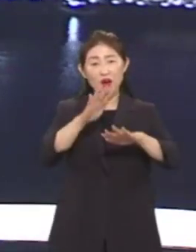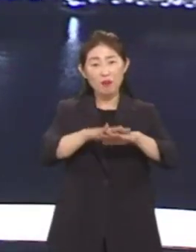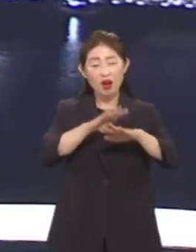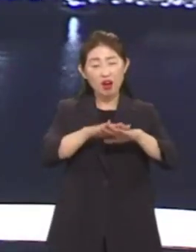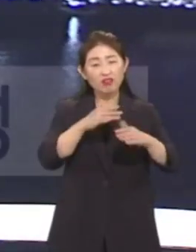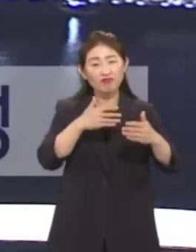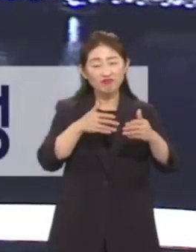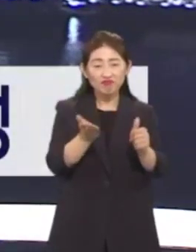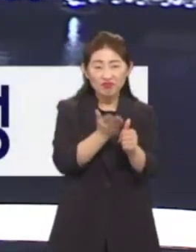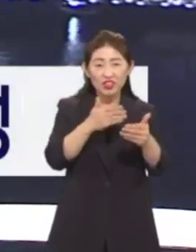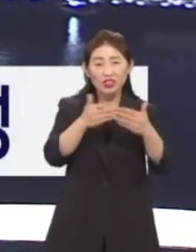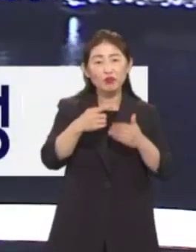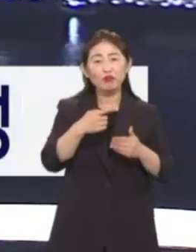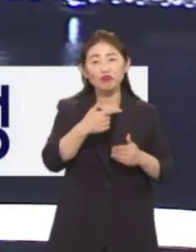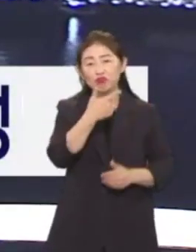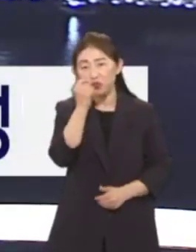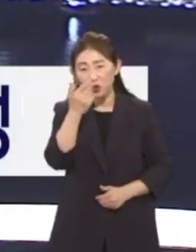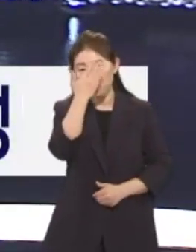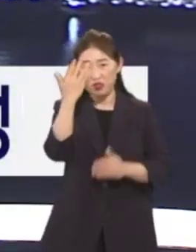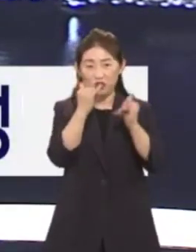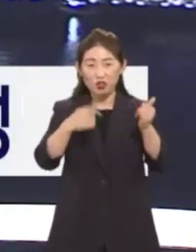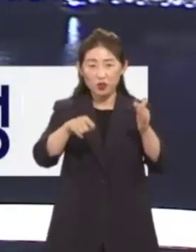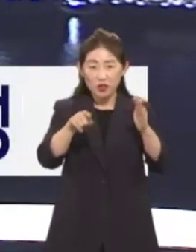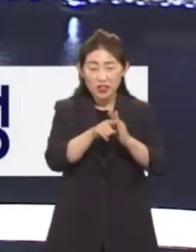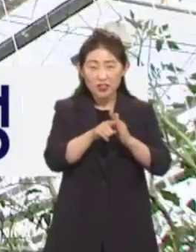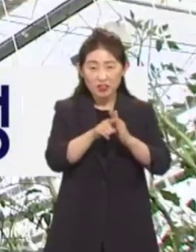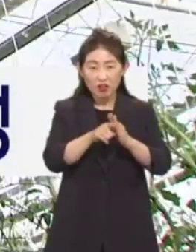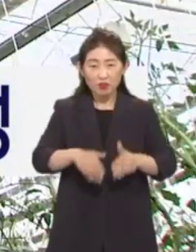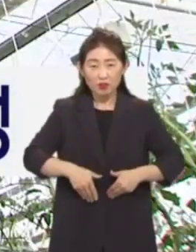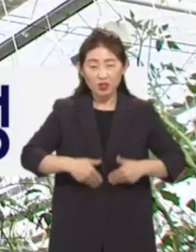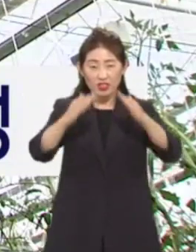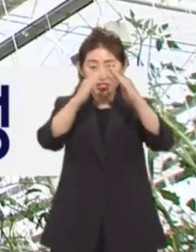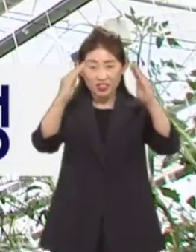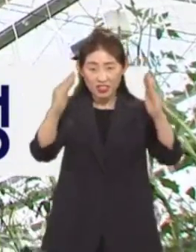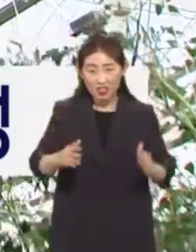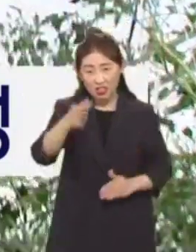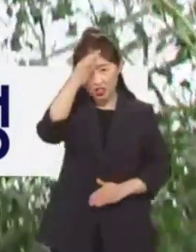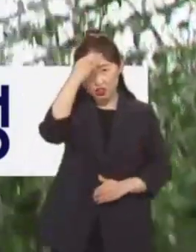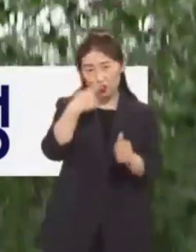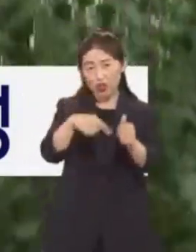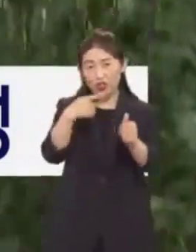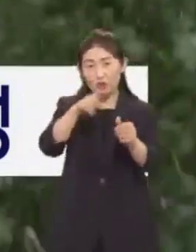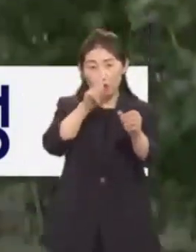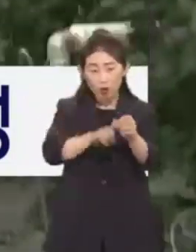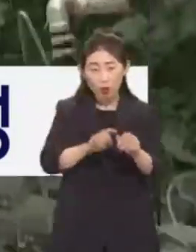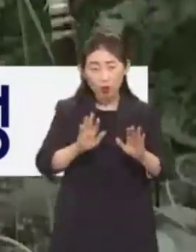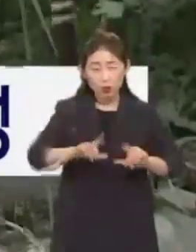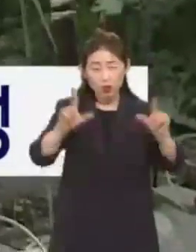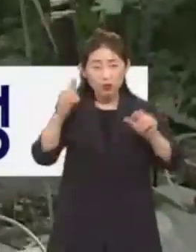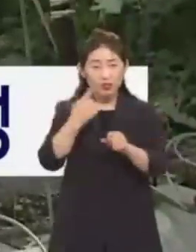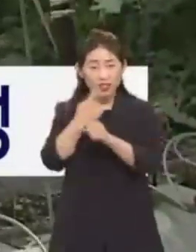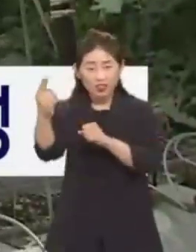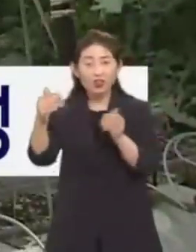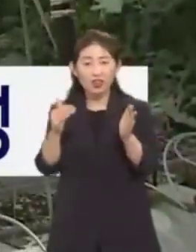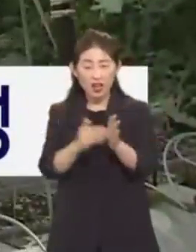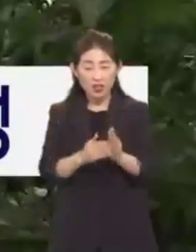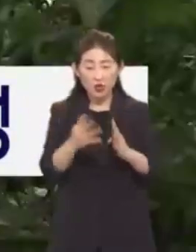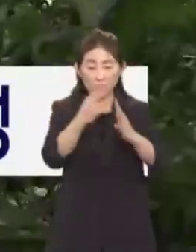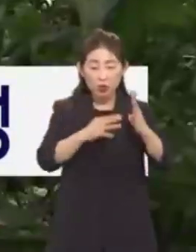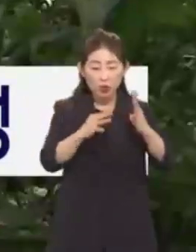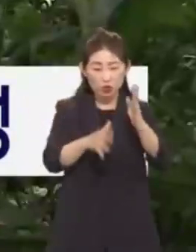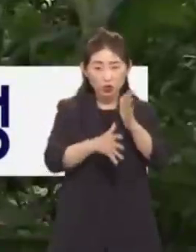영농 기반과 경험이 부족한 청년들에게 온실 농업기술 습득 기회를 제공하기 위해 올해부터 내년 말까지